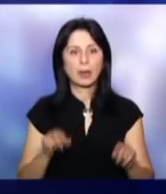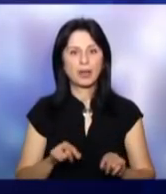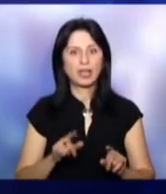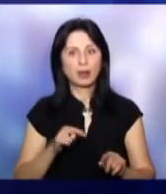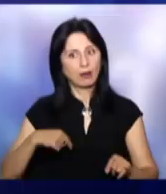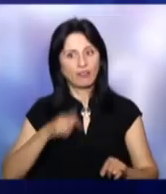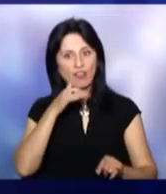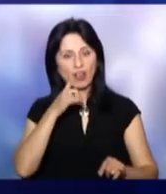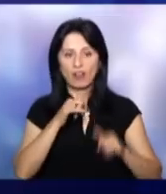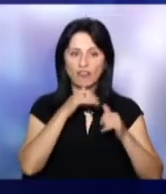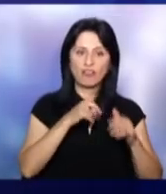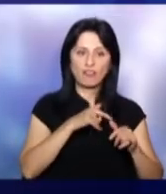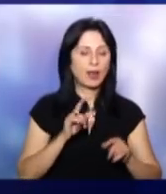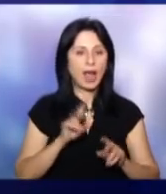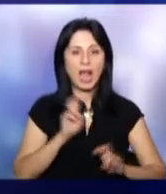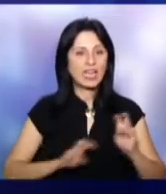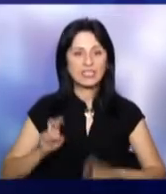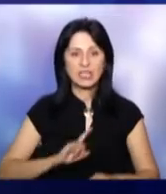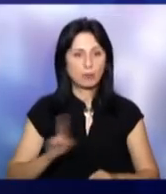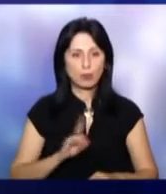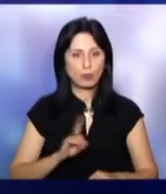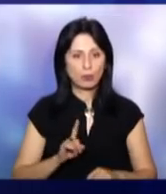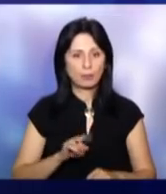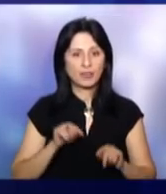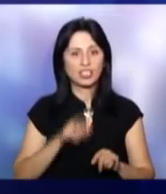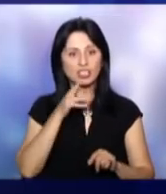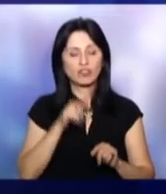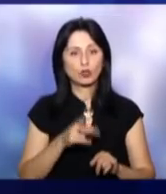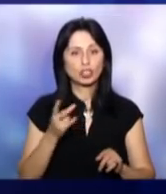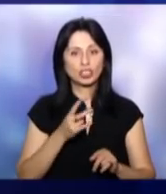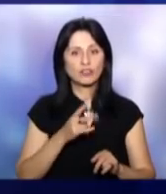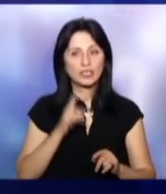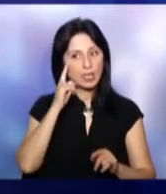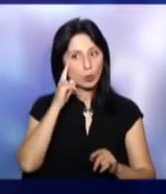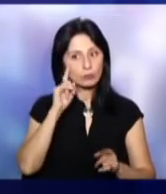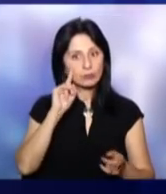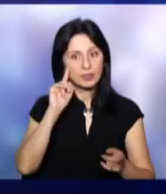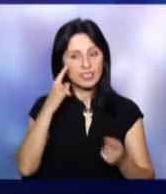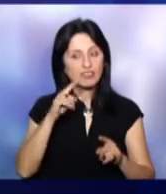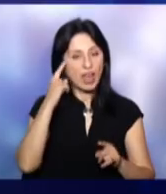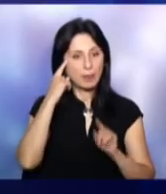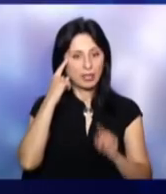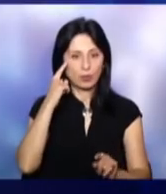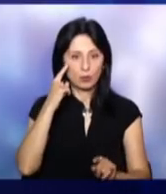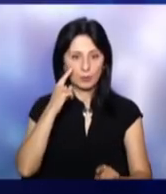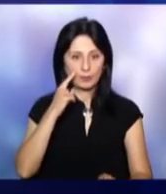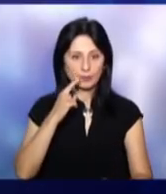მაწუხებს და ასე შემდეგ, ხო? ასეთ დროს შეგვიძლია ეს თერაპიაც ჩავრთოთ და